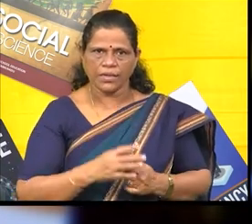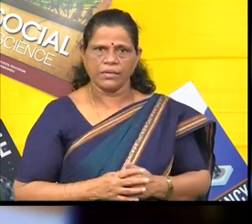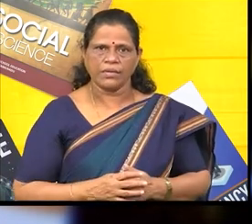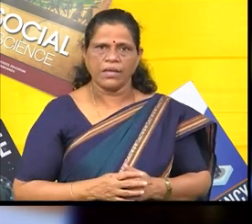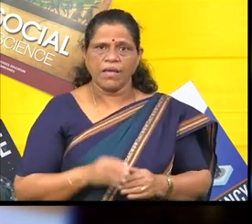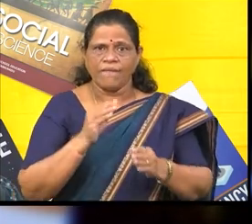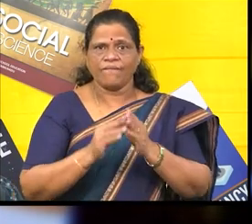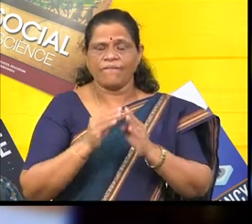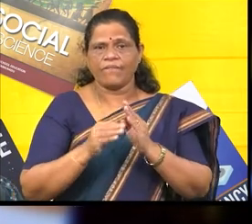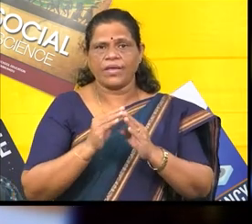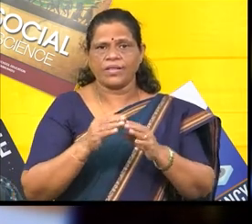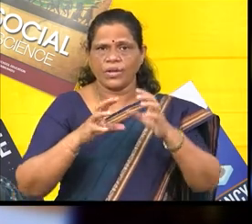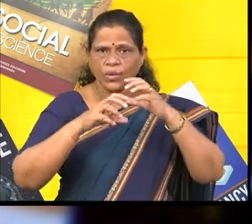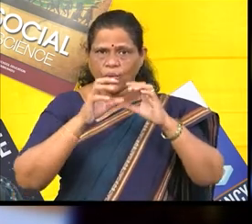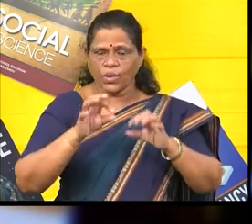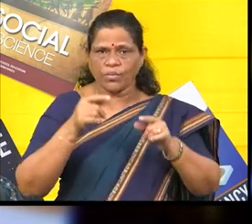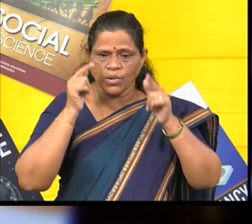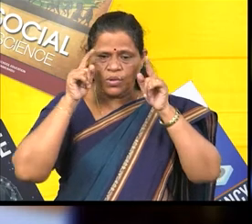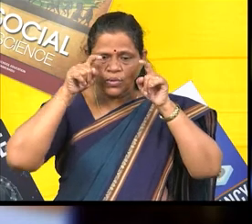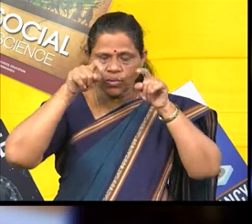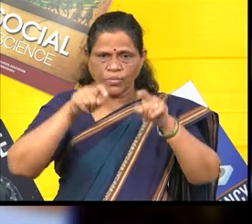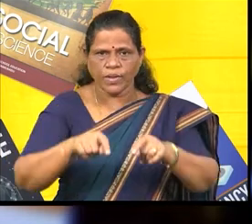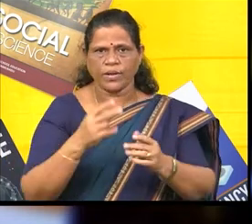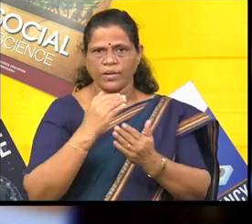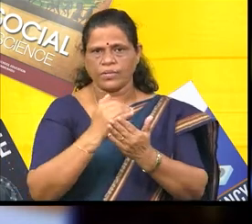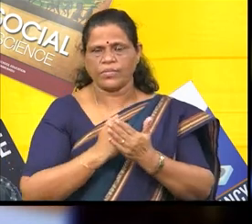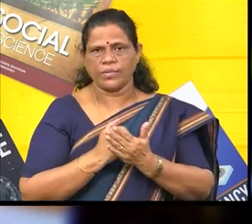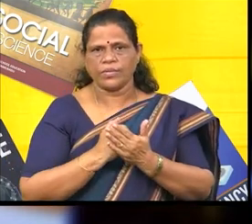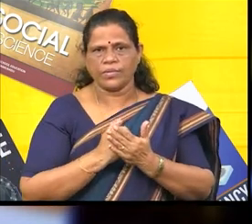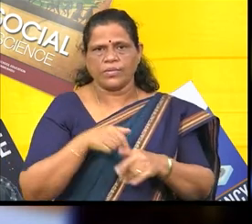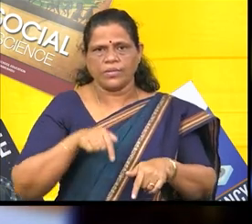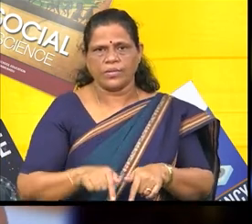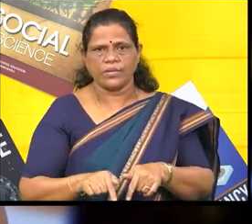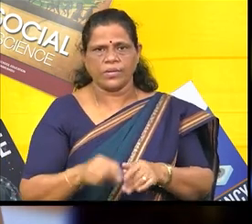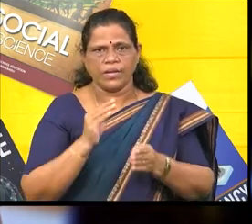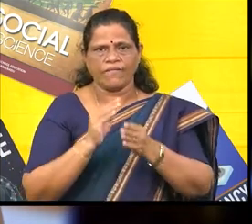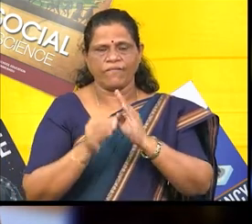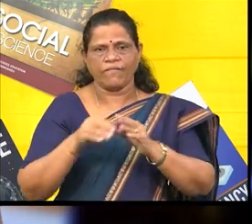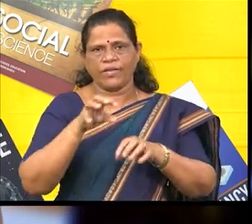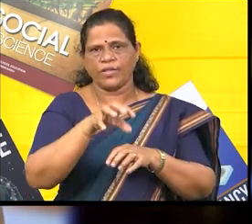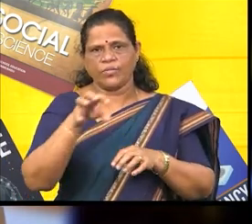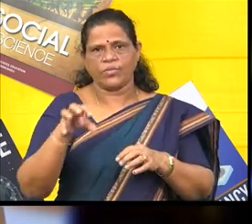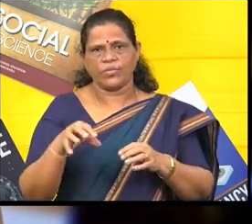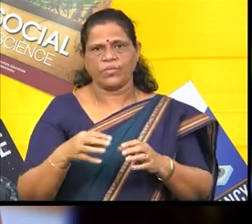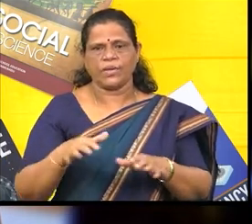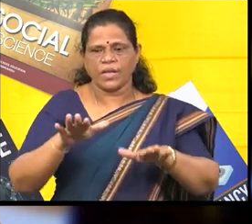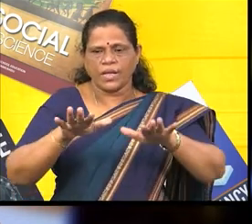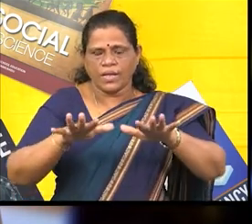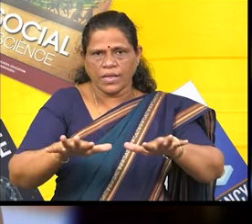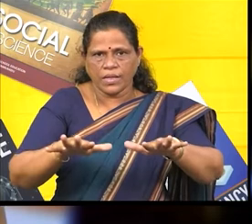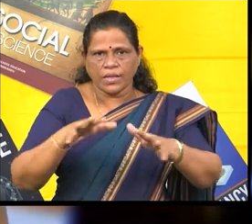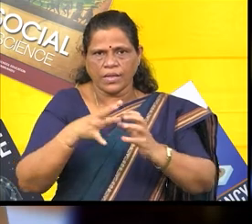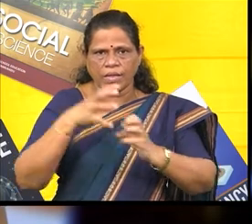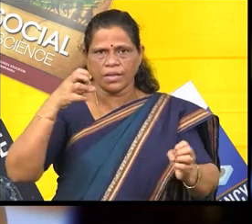விசாரணைகளில் வேதியினுடைய கொள்கைகள் மற்றும் நுட்பங்களை பயன்படுத்துவாங்க. இதுலேயும் நிறைய வேதிப்பொருட்கள் தான் நம்ம பயன்படுத்துவாங்க. இந்த